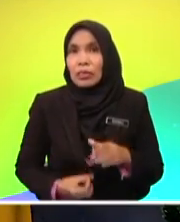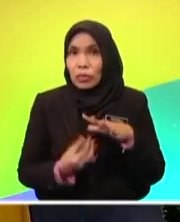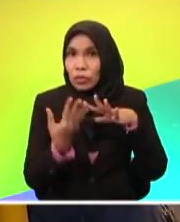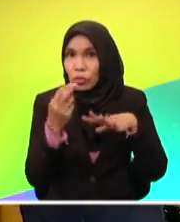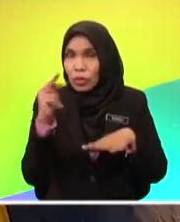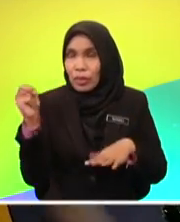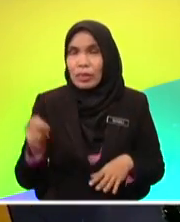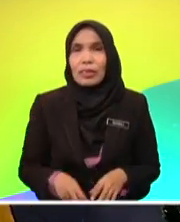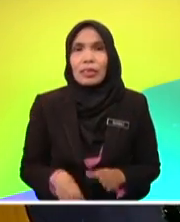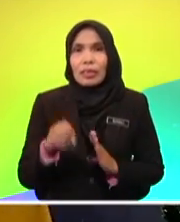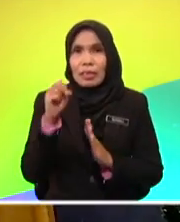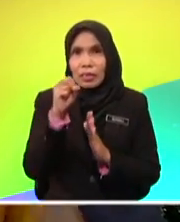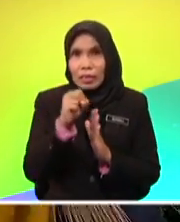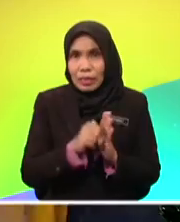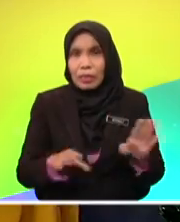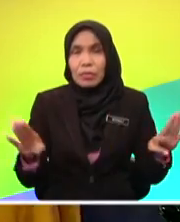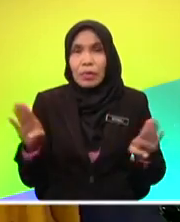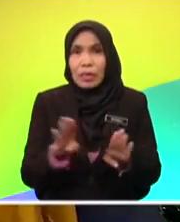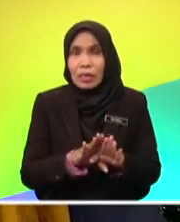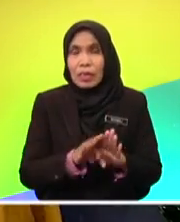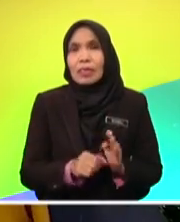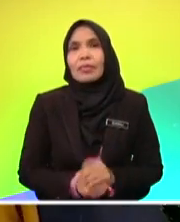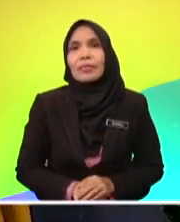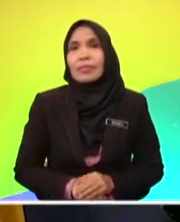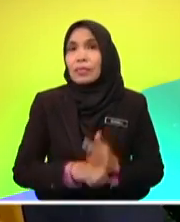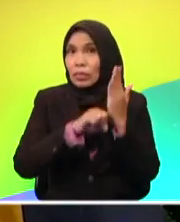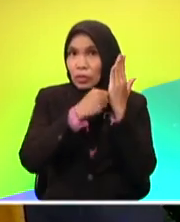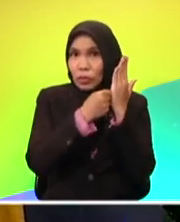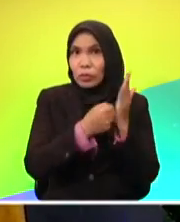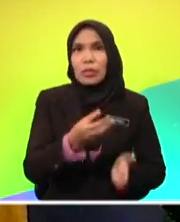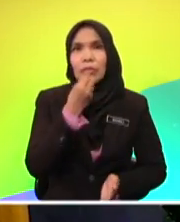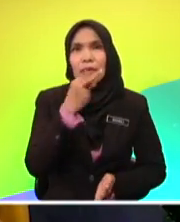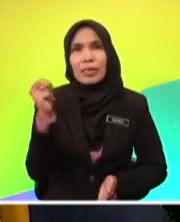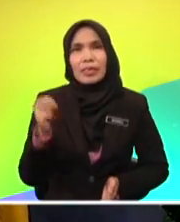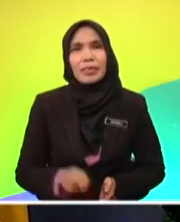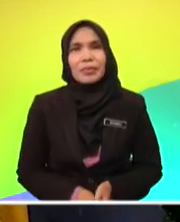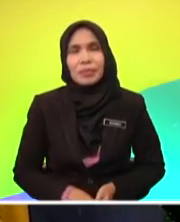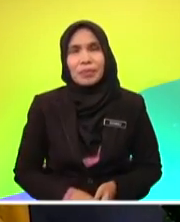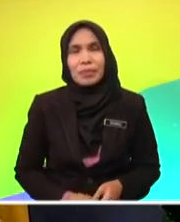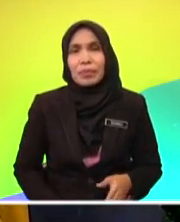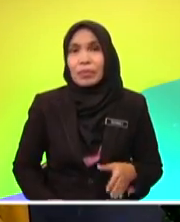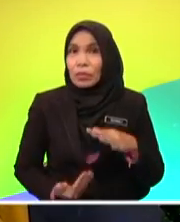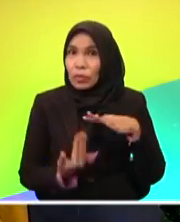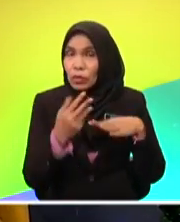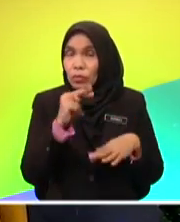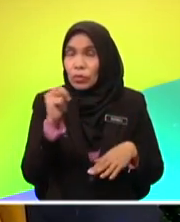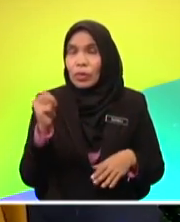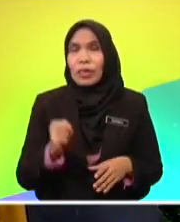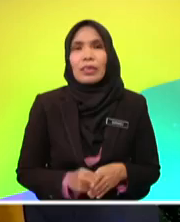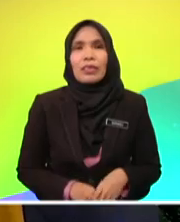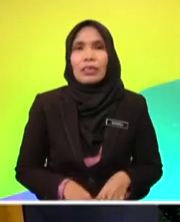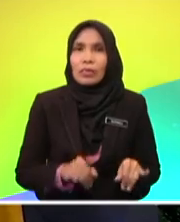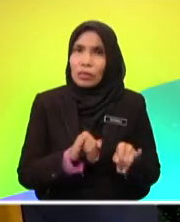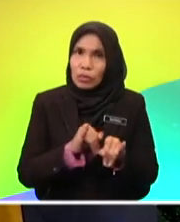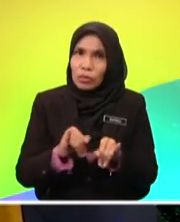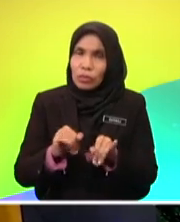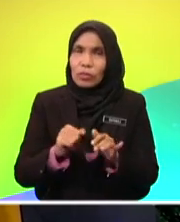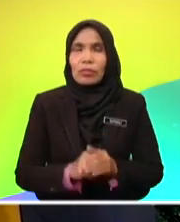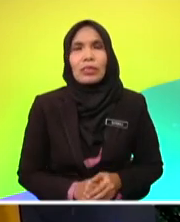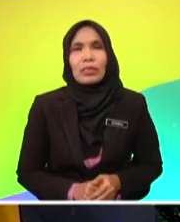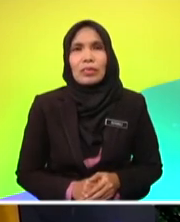Okey, itu kepentingan yang pertama. So, untuk kepentingan yang kedua, tumbuhan juga berfungsi ataupun mempunyai